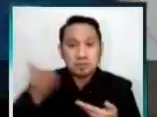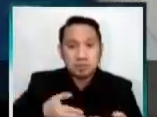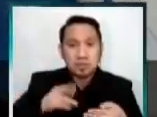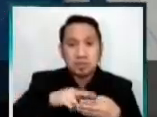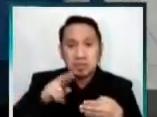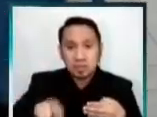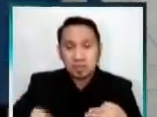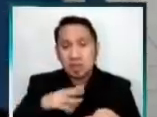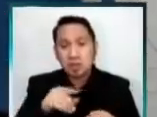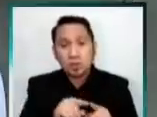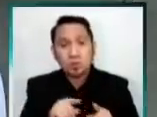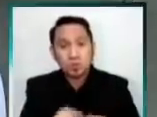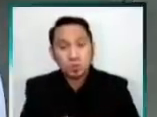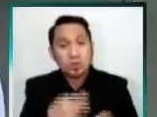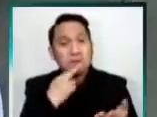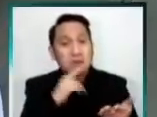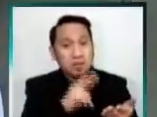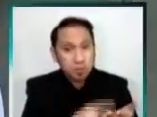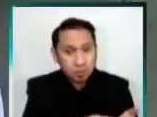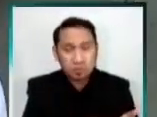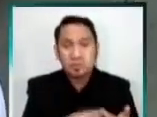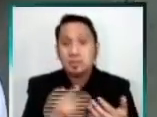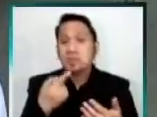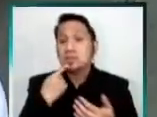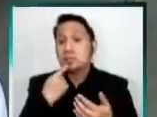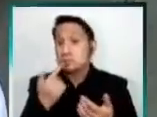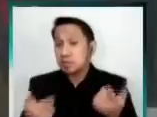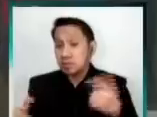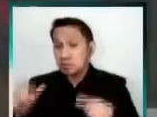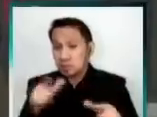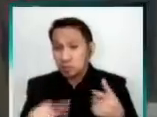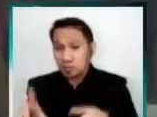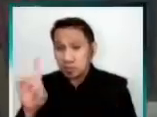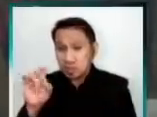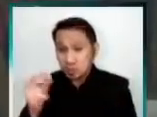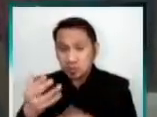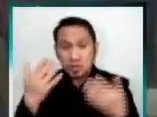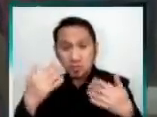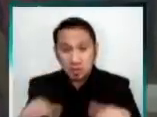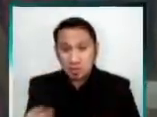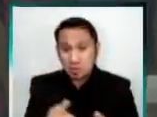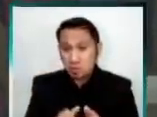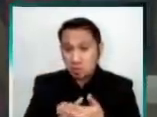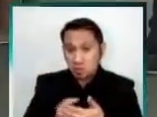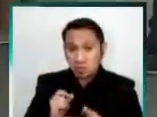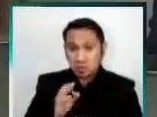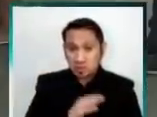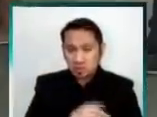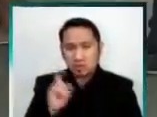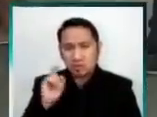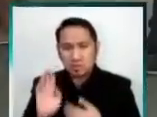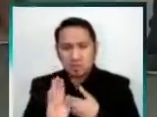mga kaso. Sabi naman daw ng mga laboratorio sa DOH, pagkatapos mag-quarantine ng kanilang staff, babalik agad sila sa dating